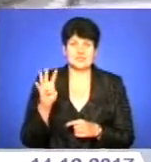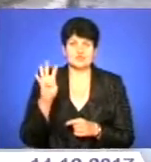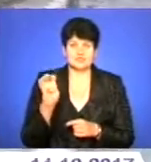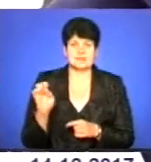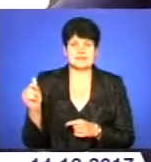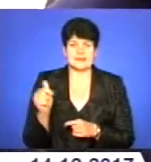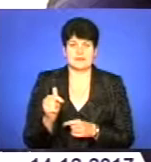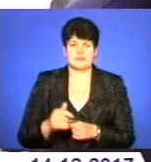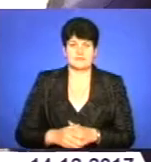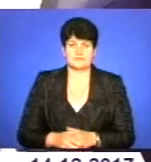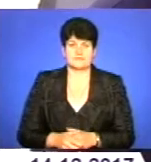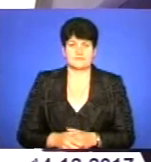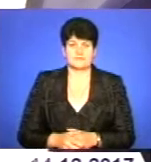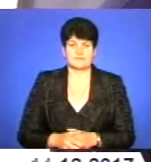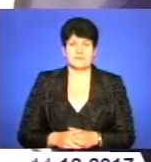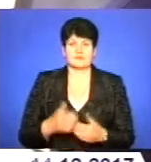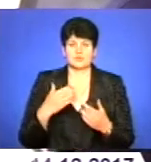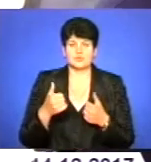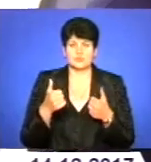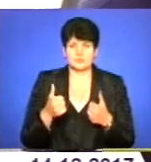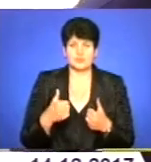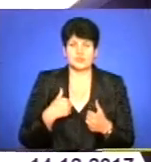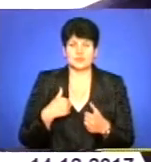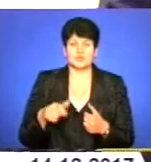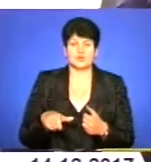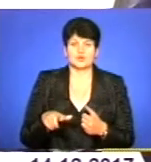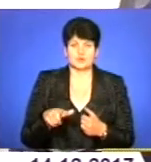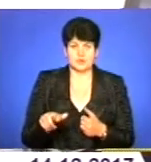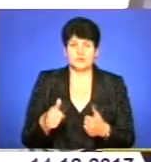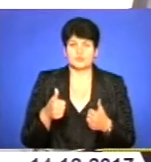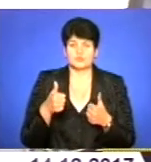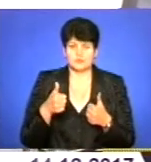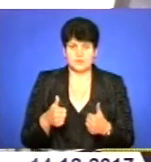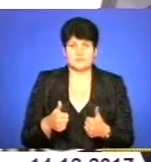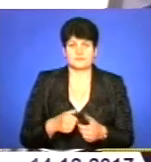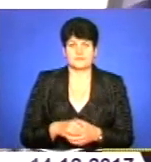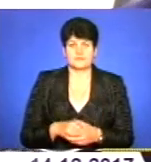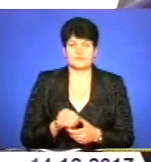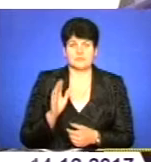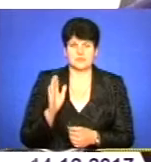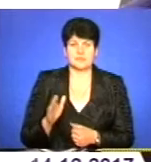гривень. Добре. Для нашого доріг так пілько добра буде.